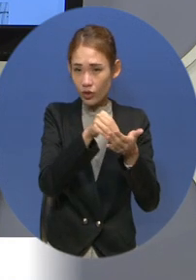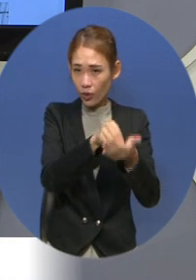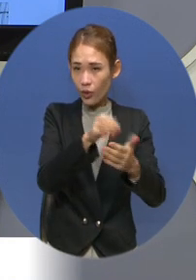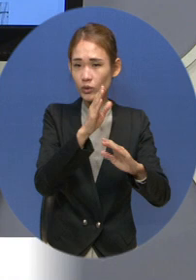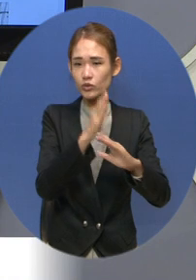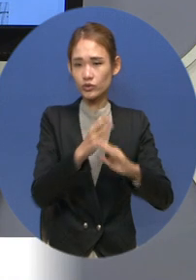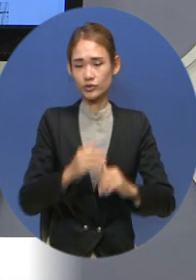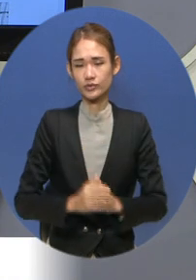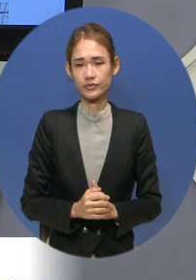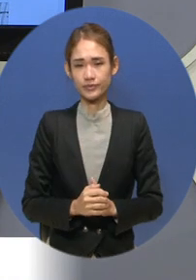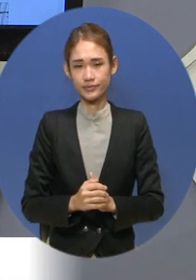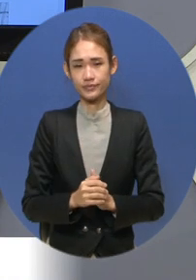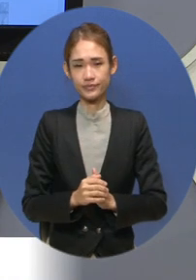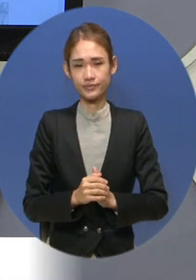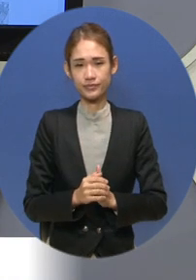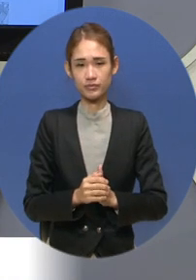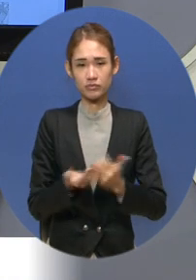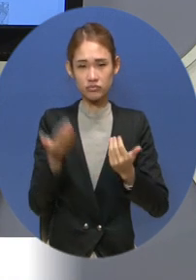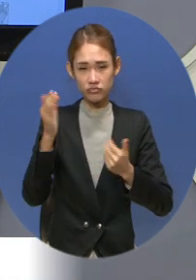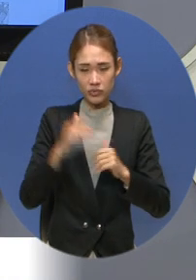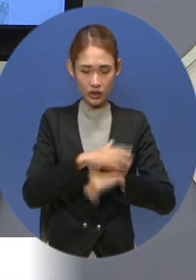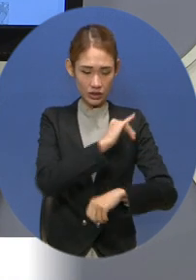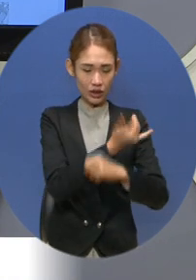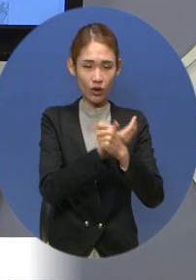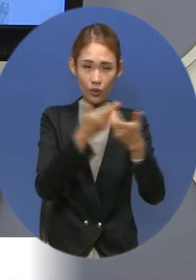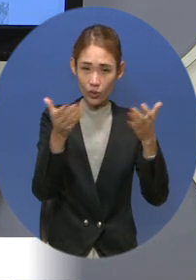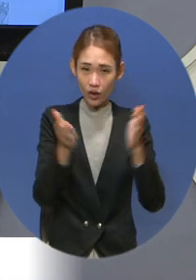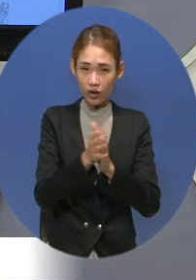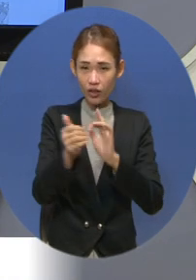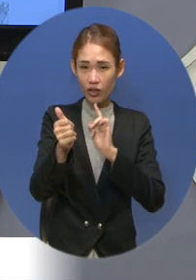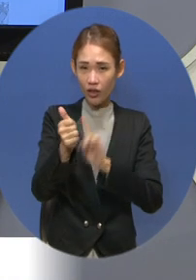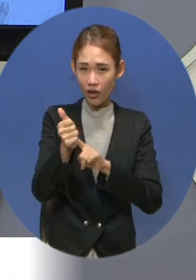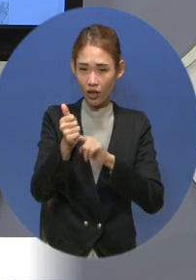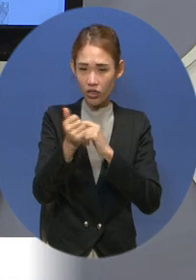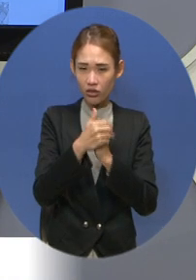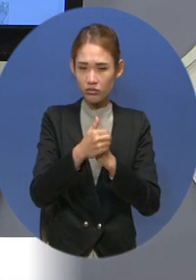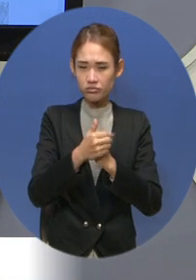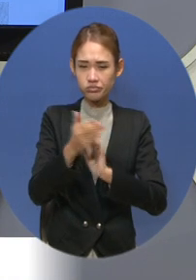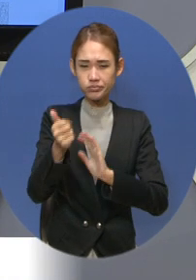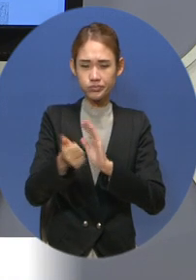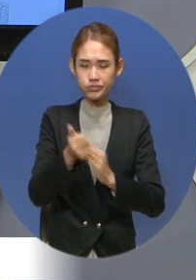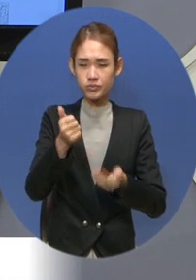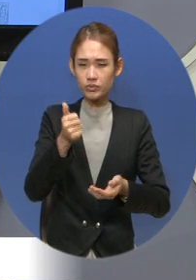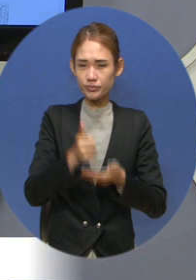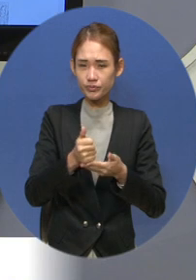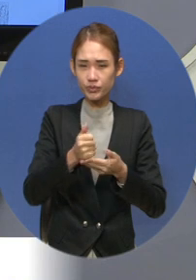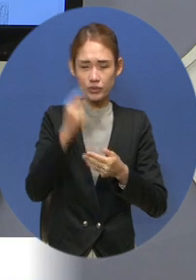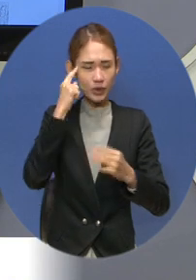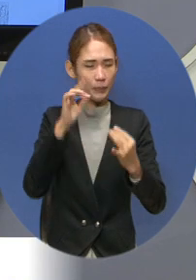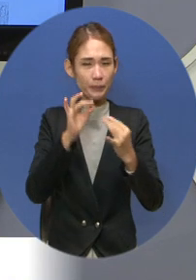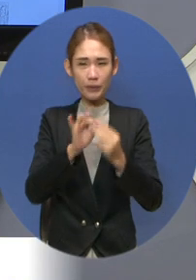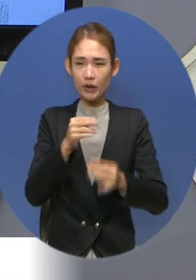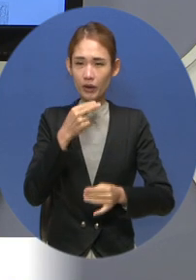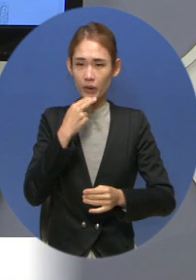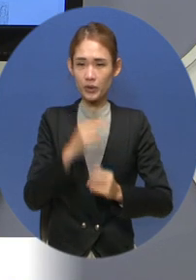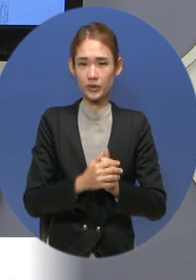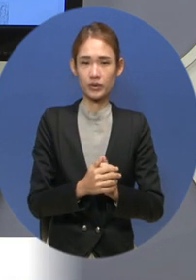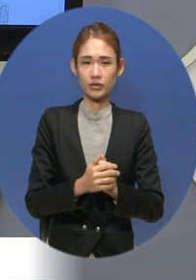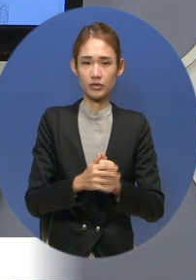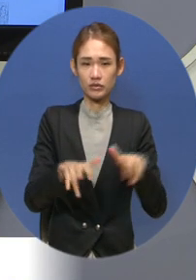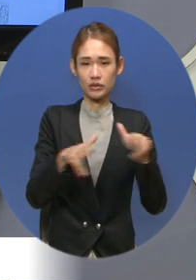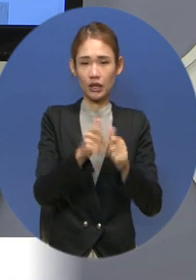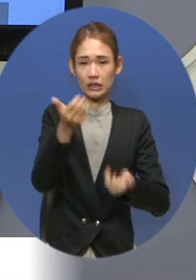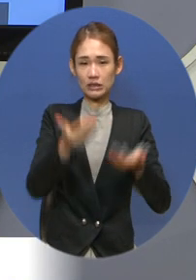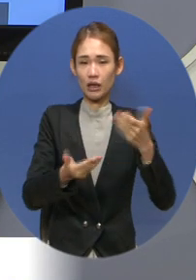제기했습니다 하지만 인권위 는 a 씨의 손을 들어주지 않았는데요 해당 사안이 장애인